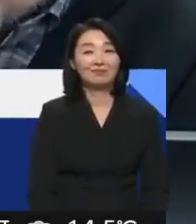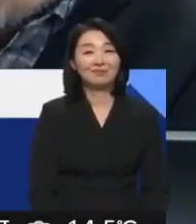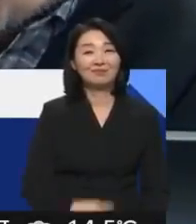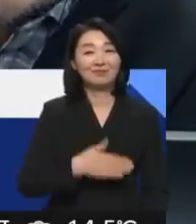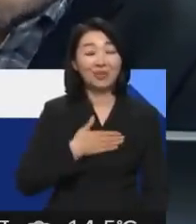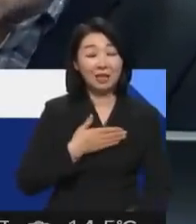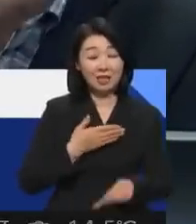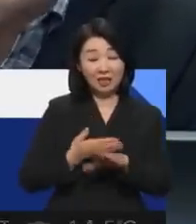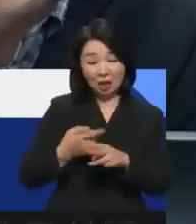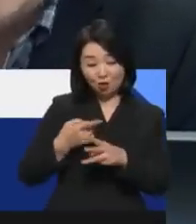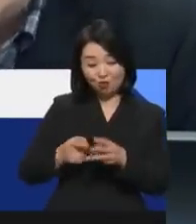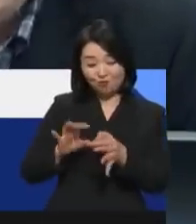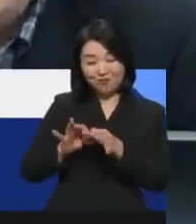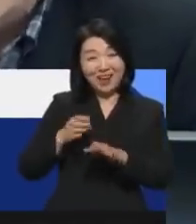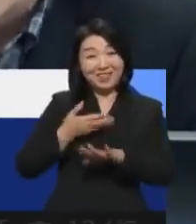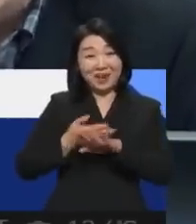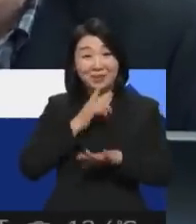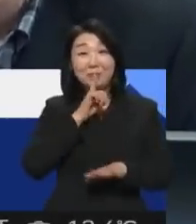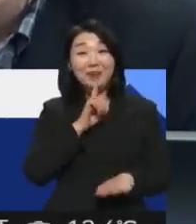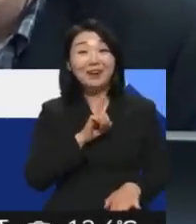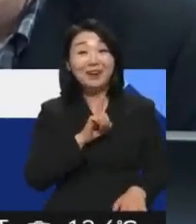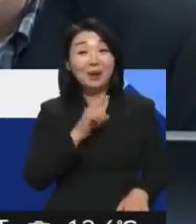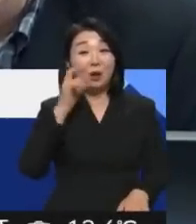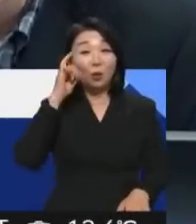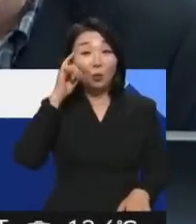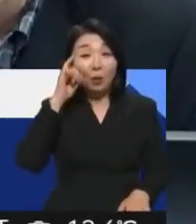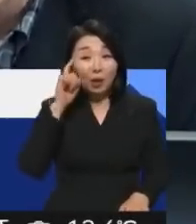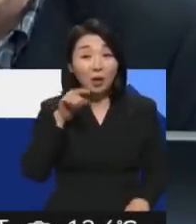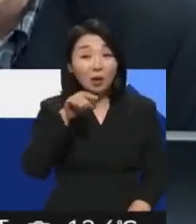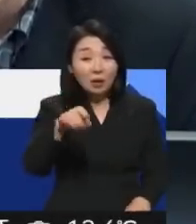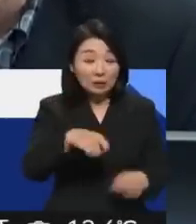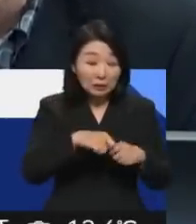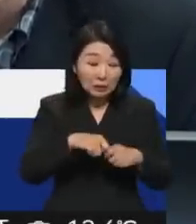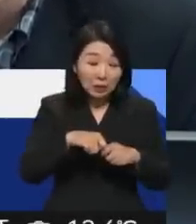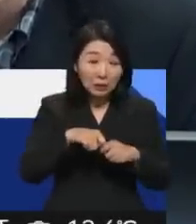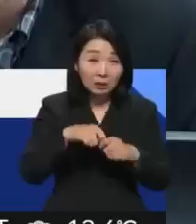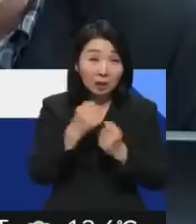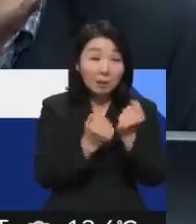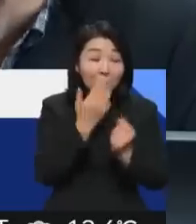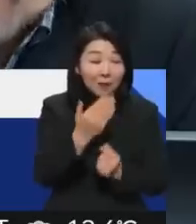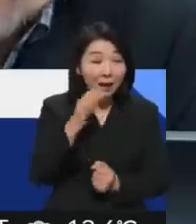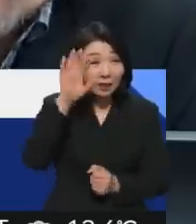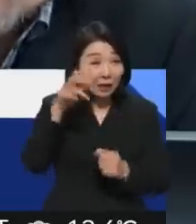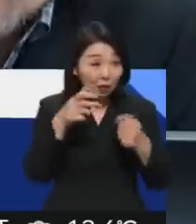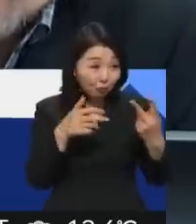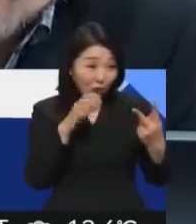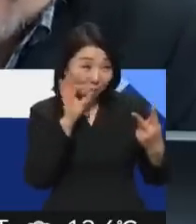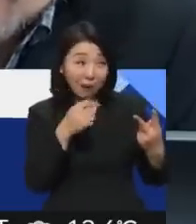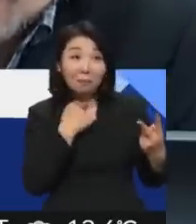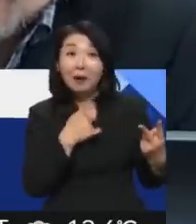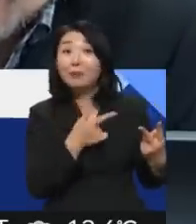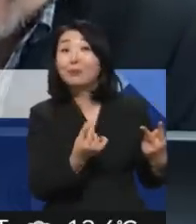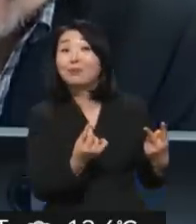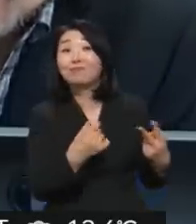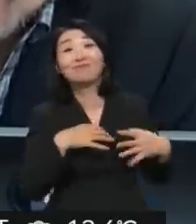다른 윤핵관하고 달라가 되는 겁니까? 니네 중에 이렇게 디테일하게 묘사할 수 있는 사람이 있어? 계란 두 개 봤어? 이런